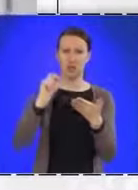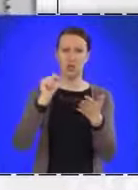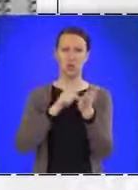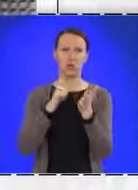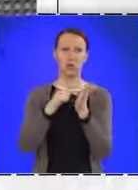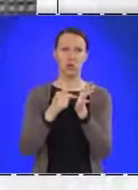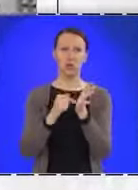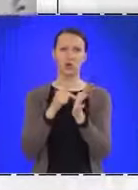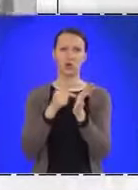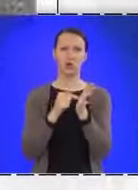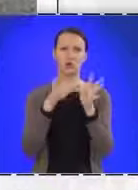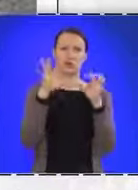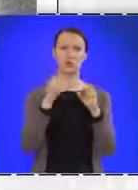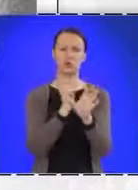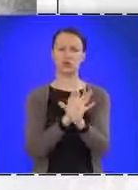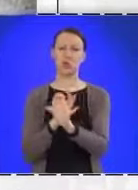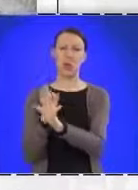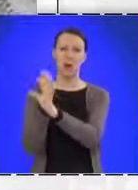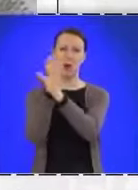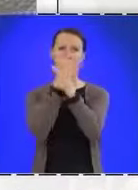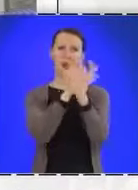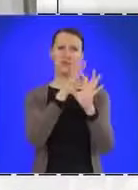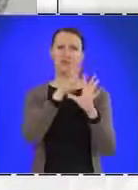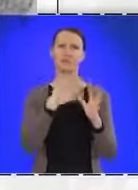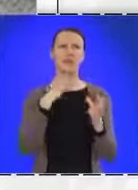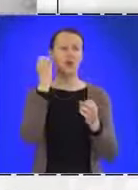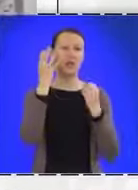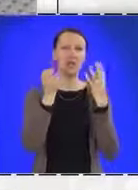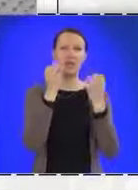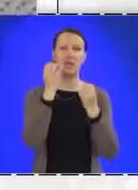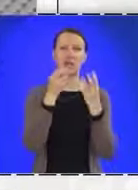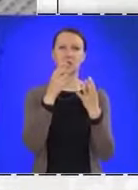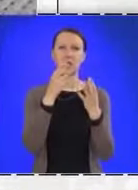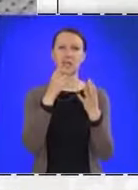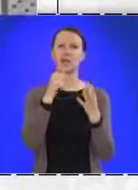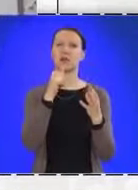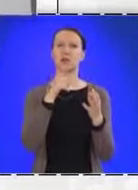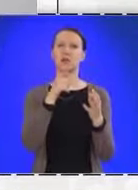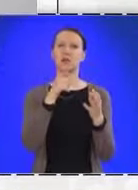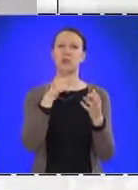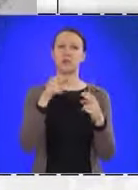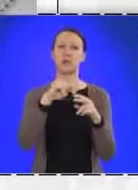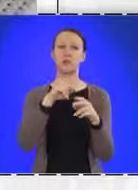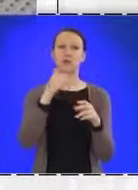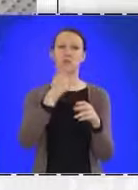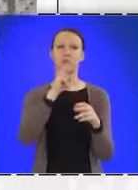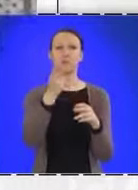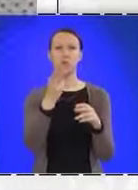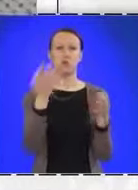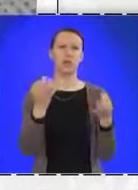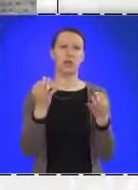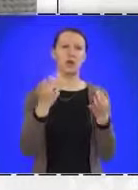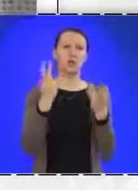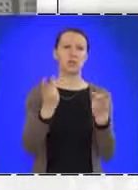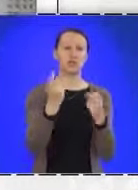crtu i točku preuzimaju Čavlići i ona u stvari sve te svoje ideje, a referira se i mahom kao i